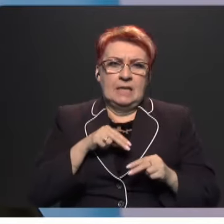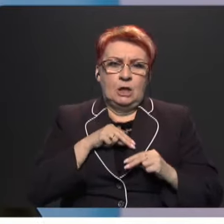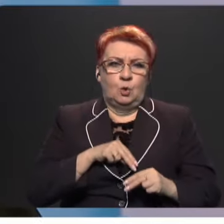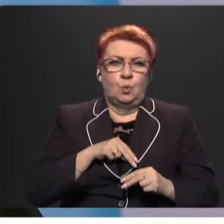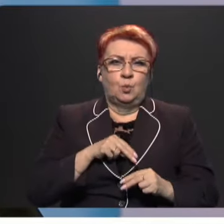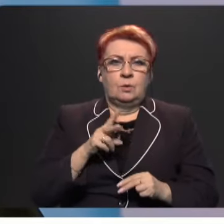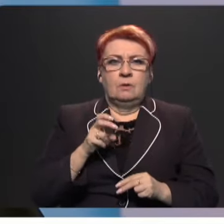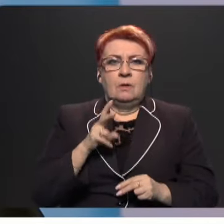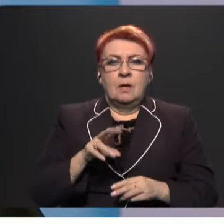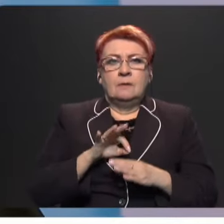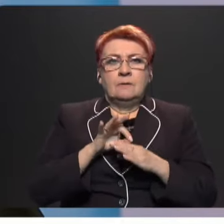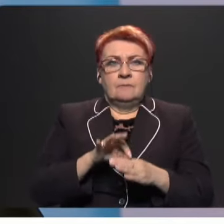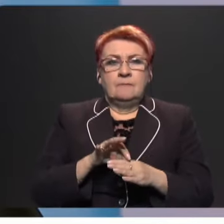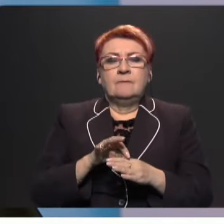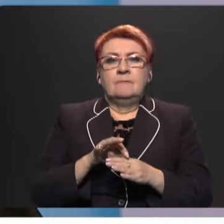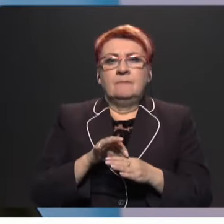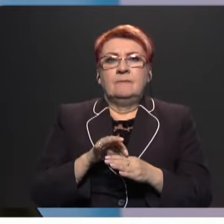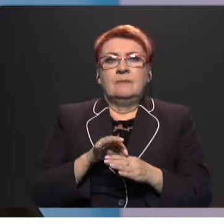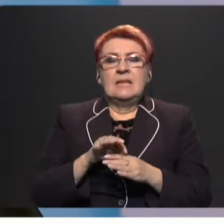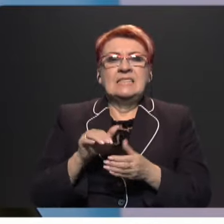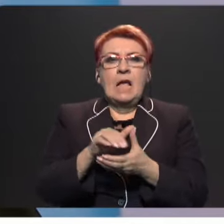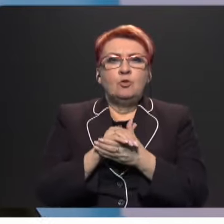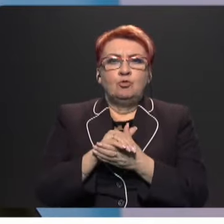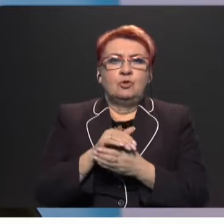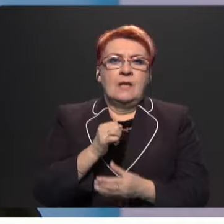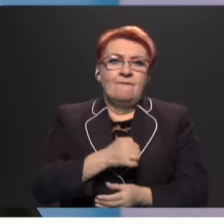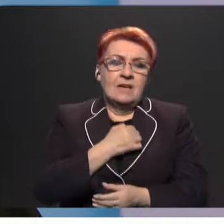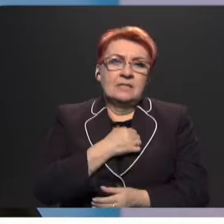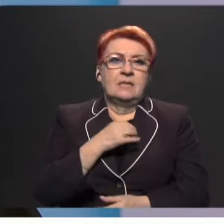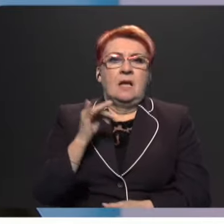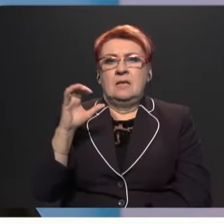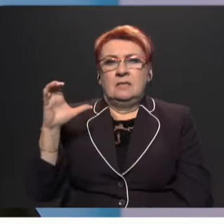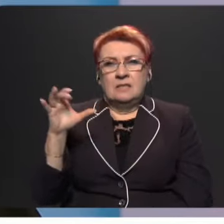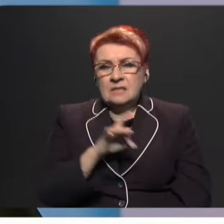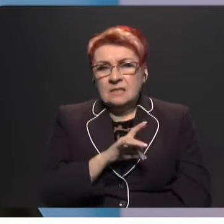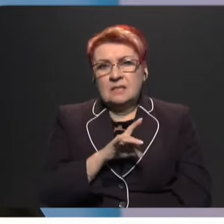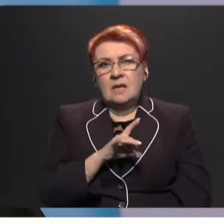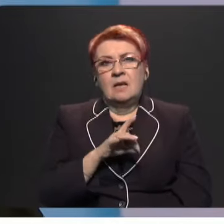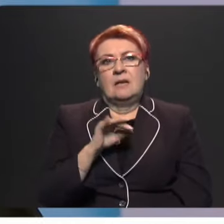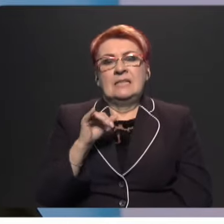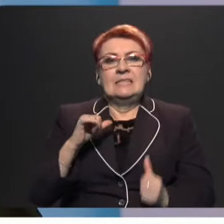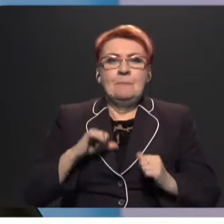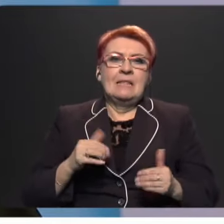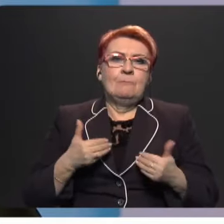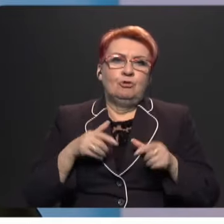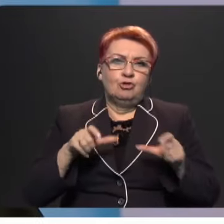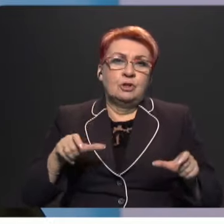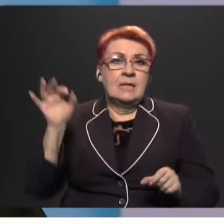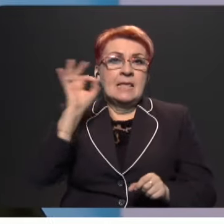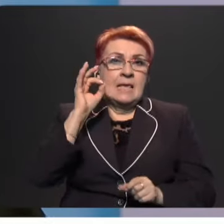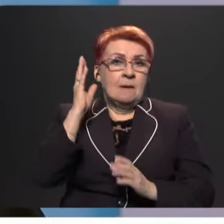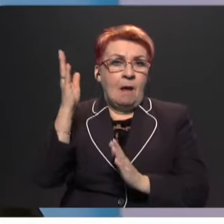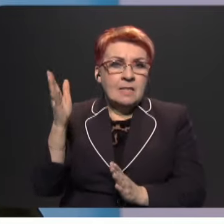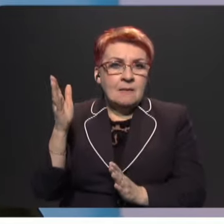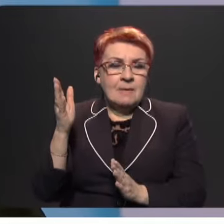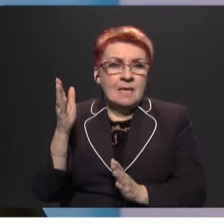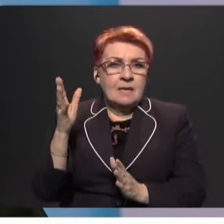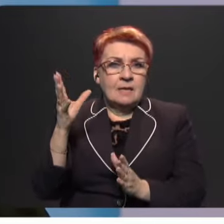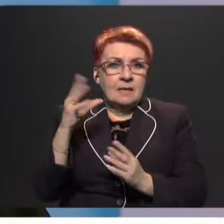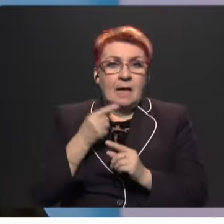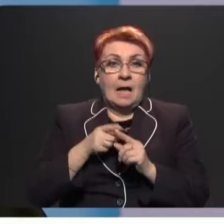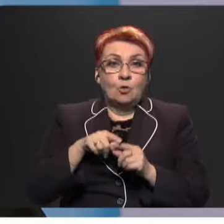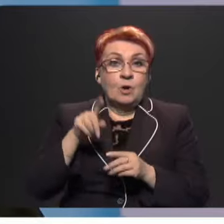провели союзнические войска и Советский Союз с мирными жителями Германии, которые